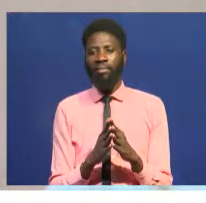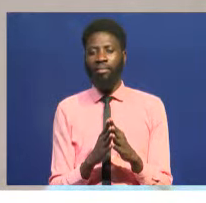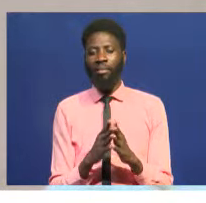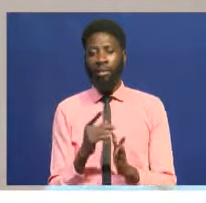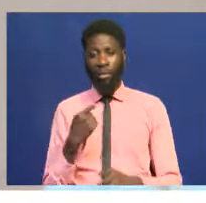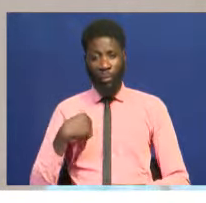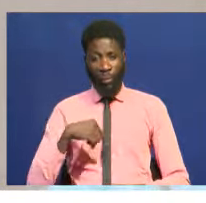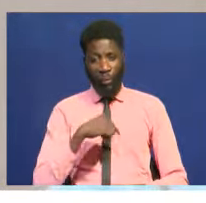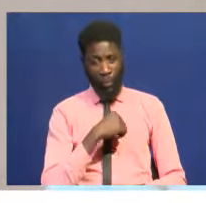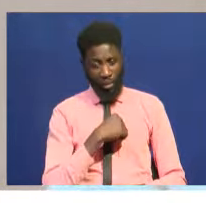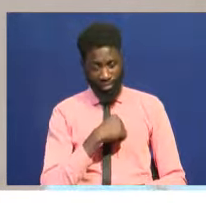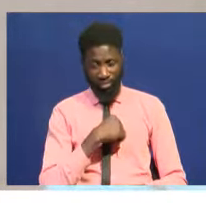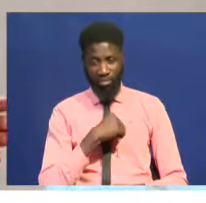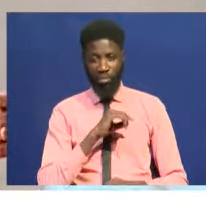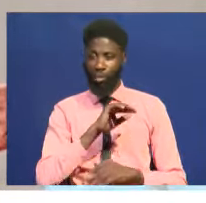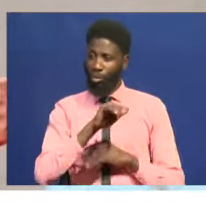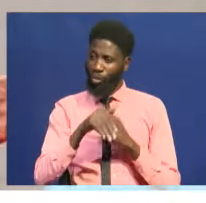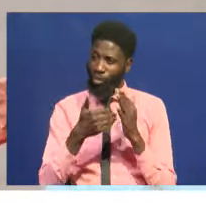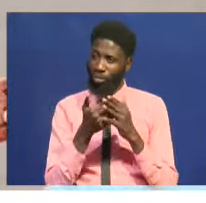tutashirikiana sisi wote